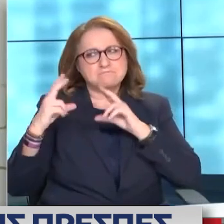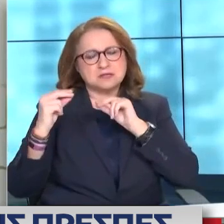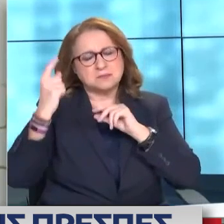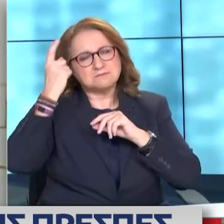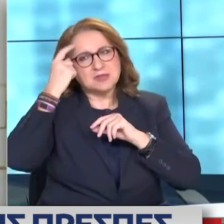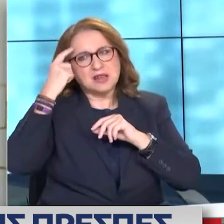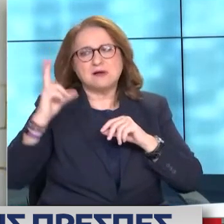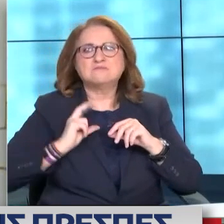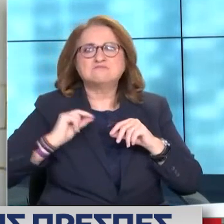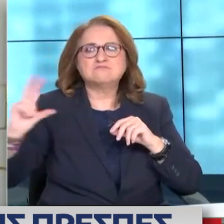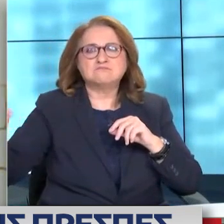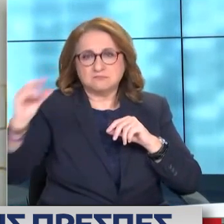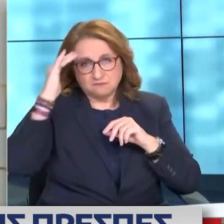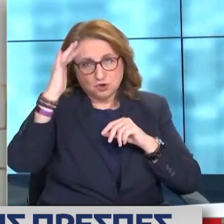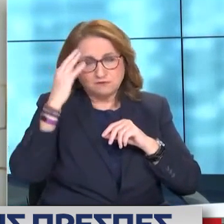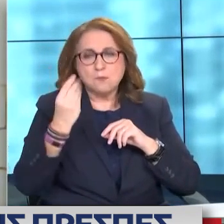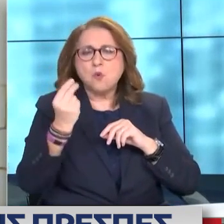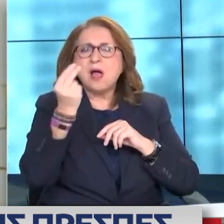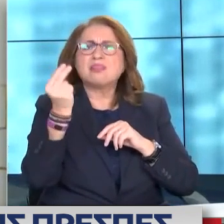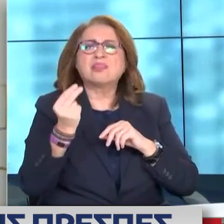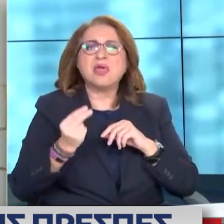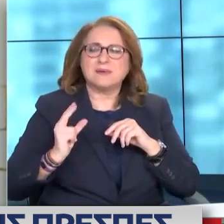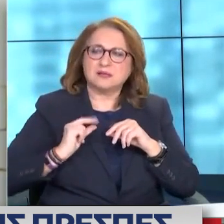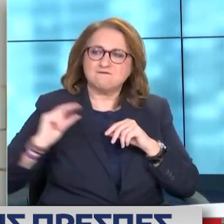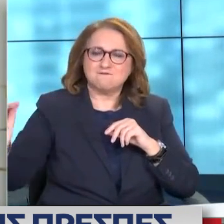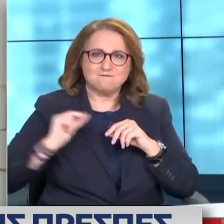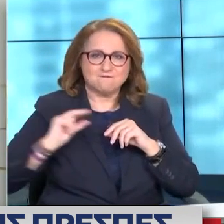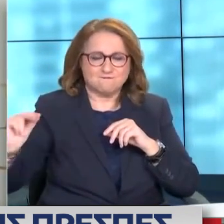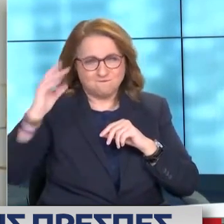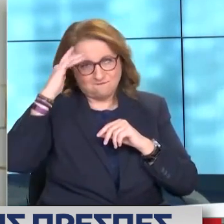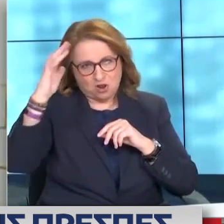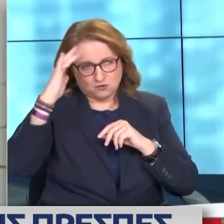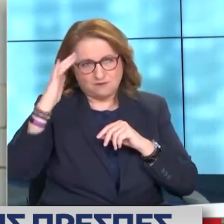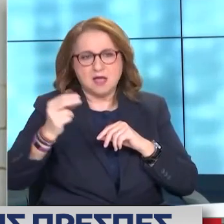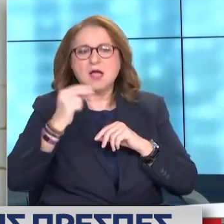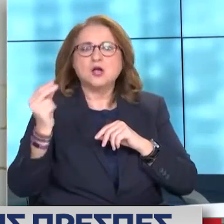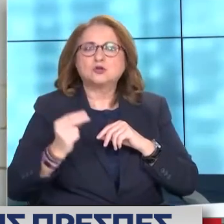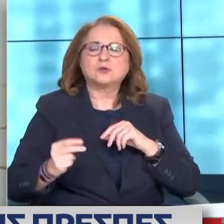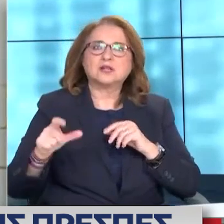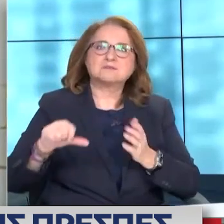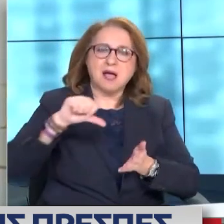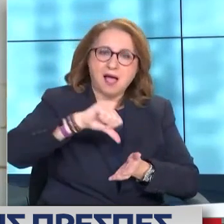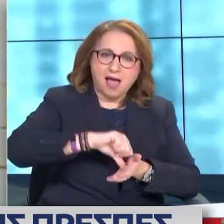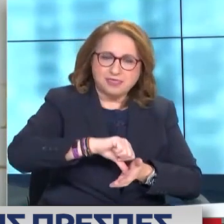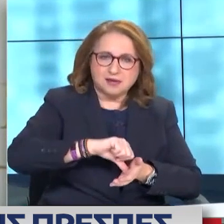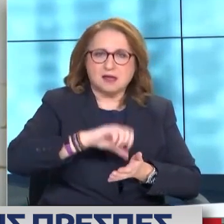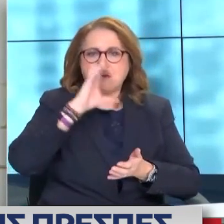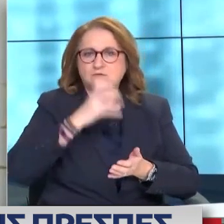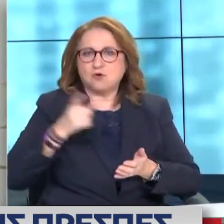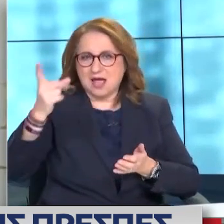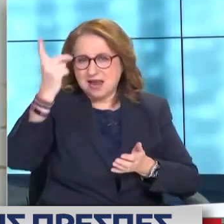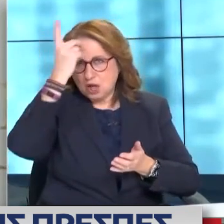αντιπολιτεύσεως που σε κάθε τόνο διακηρύττει ότι ποτέ δεν θα χρησιμοποιήσει τον όρο Βόρεια καθώς και τα μοίρια παραδείγματα των Σκοπιανών που παραβιάζουν